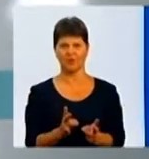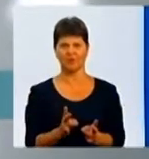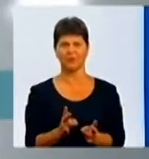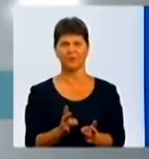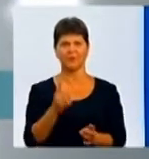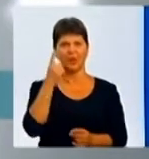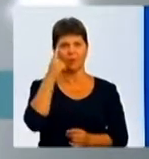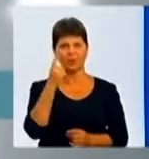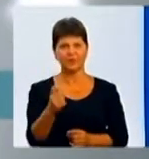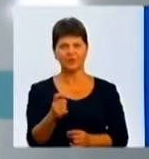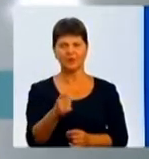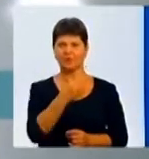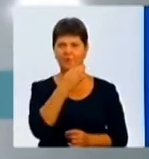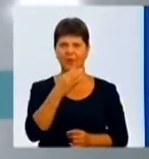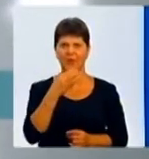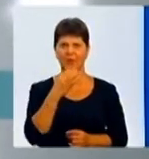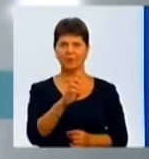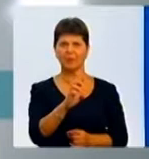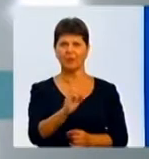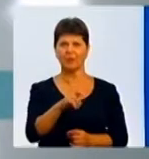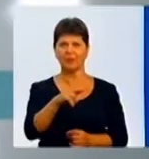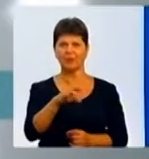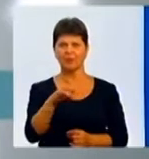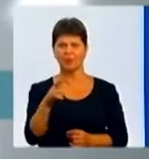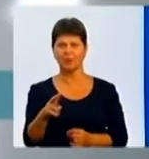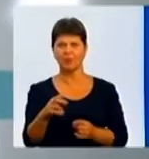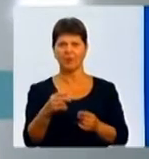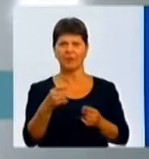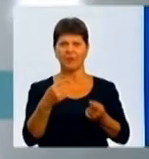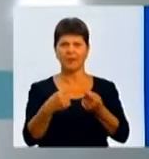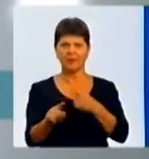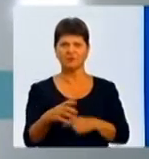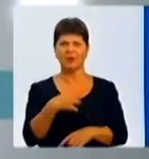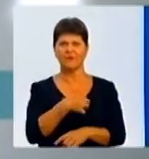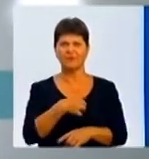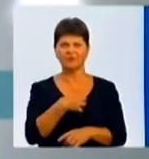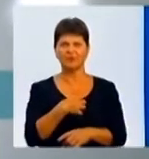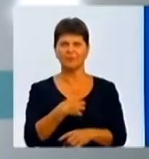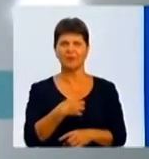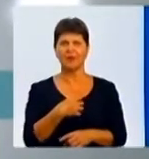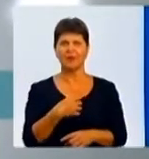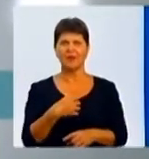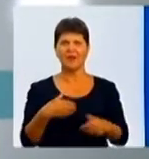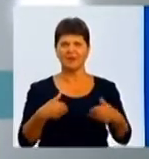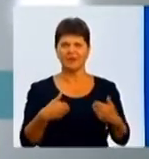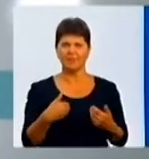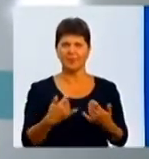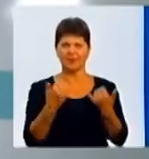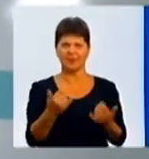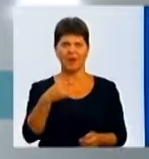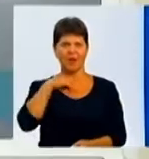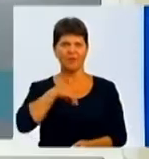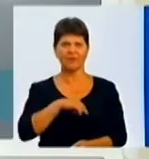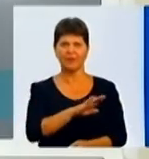повідомлення про те, що там дуже багато білку, там інших якихось дуже важливих речовин для організму, вона не відповідає дійсності. Гриби –